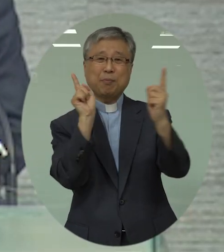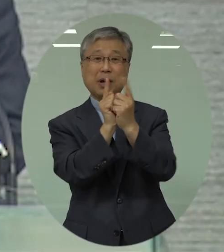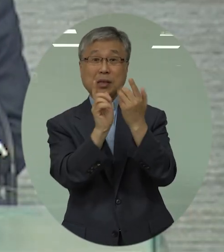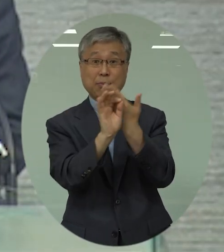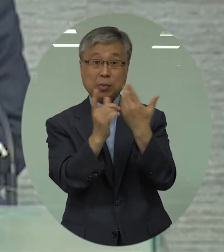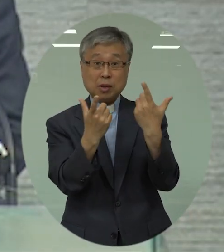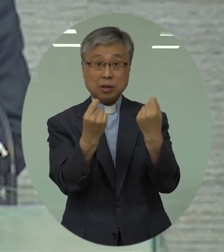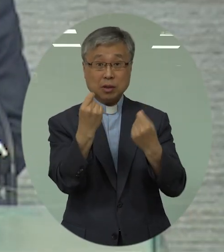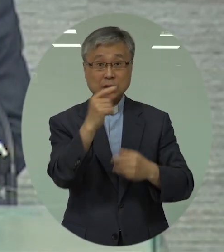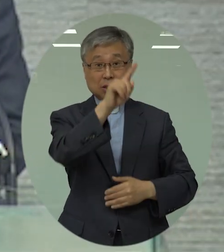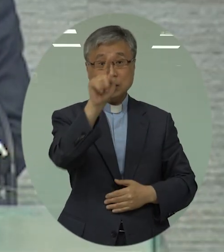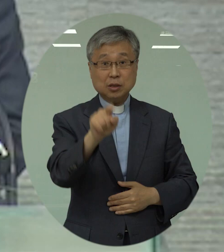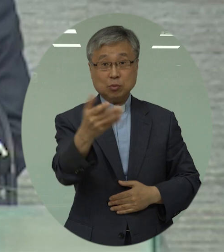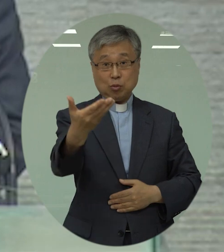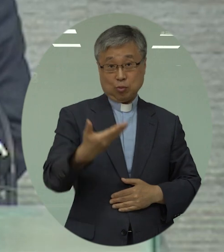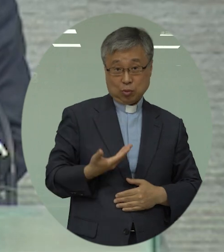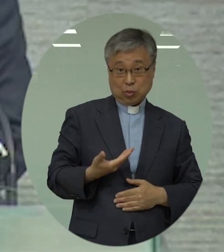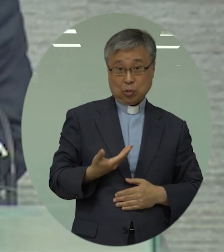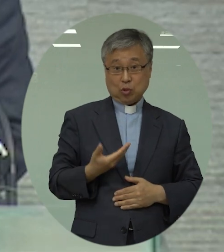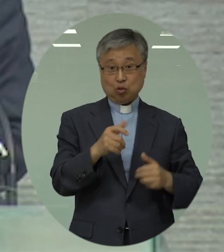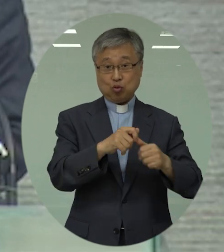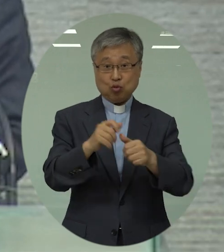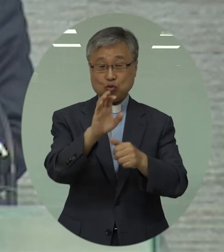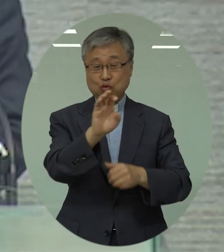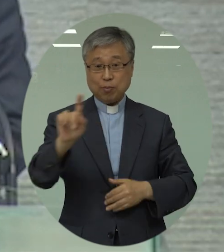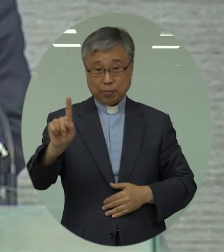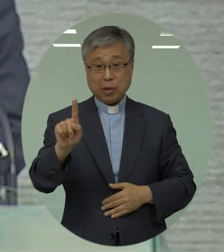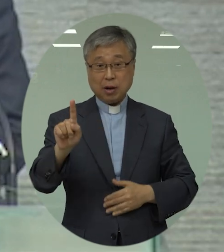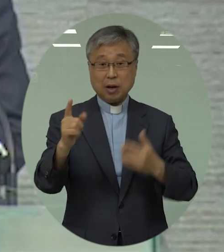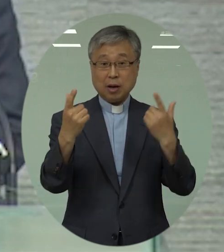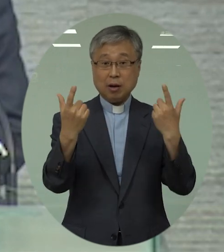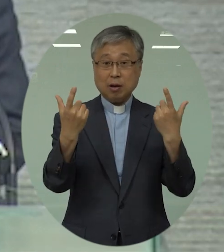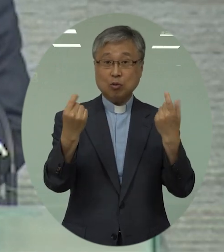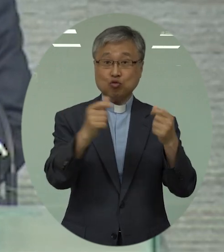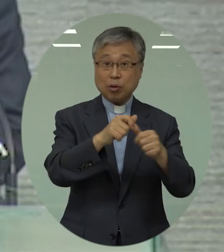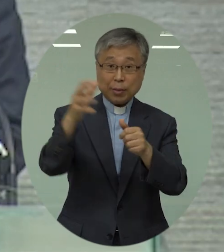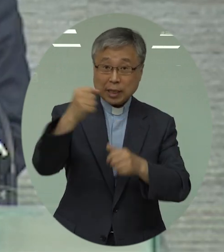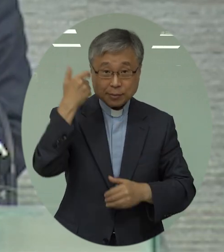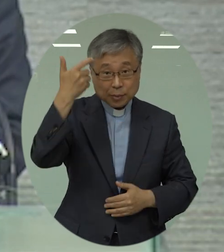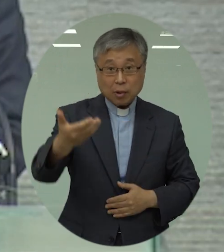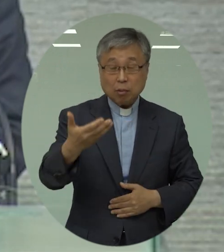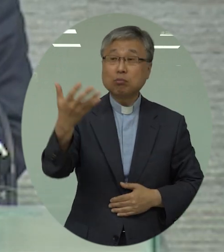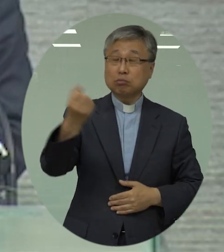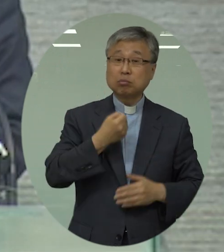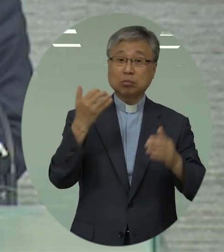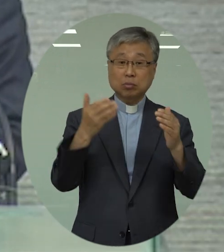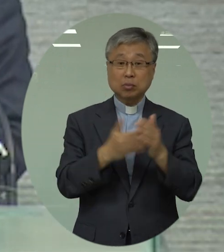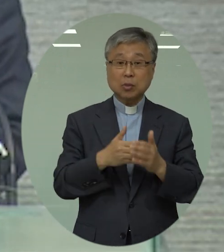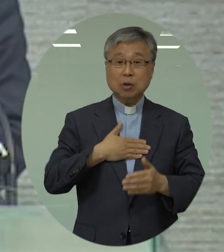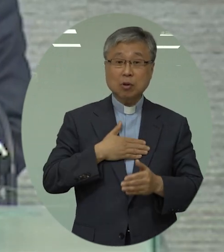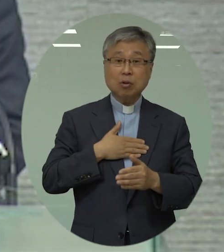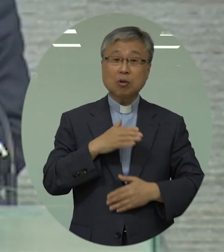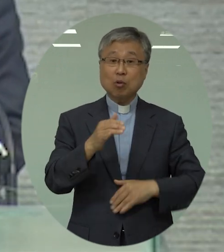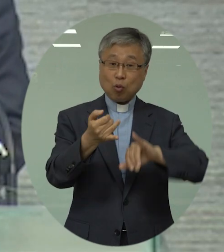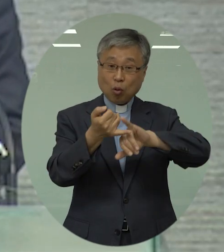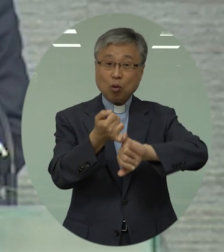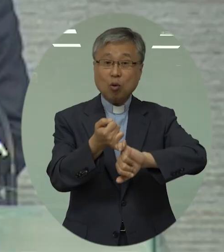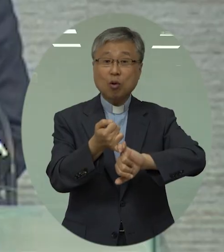이런 질문을 받습니다. 구원 받았습니까? 받았다고 말하겠죠. 거기서 끝나지 않고 그 사람들은